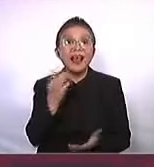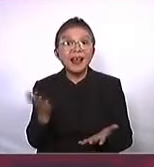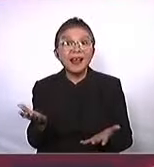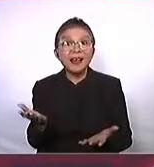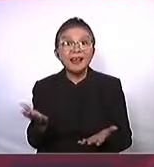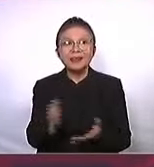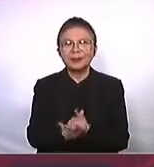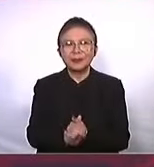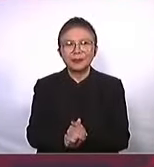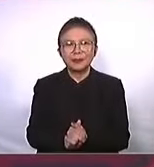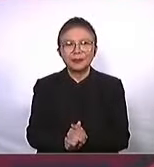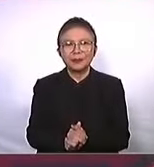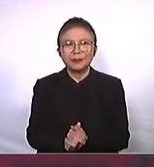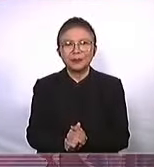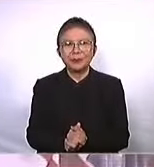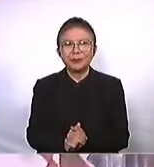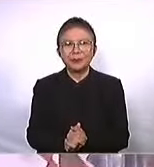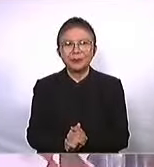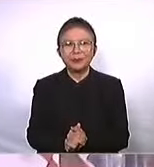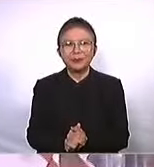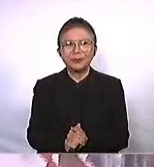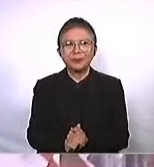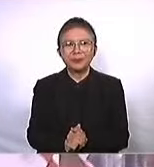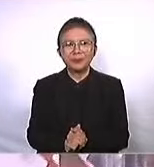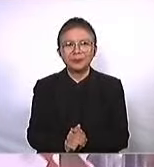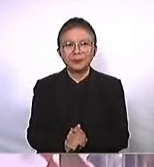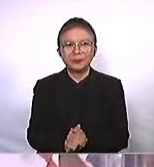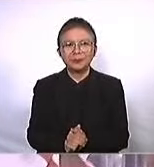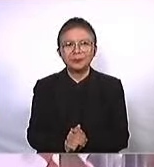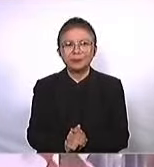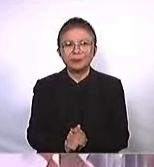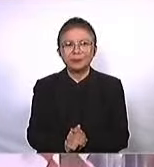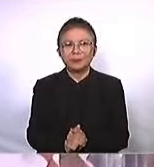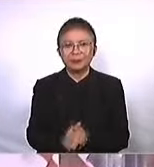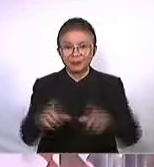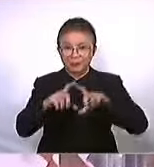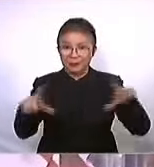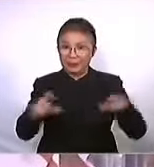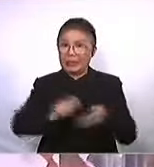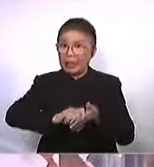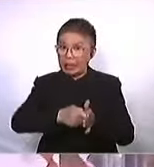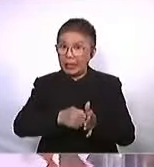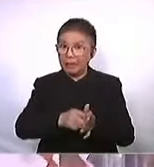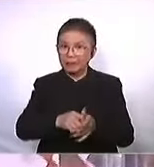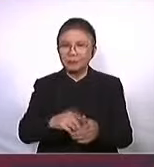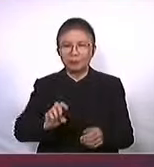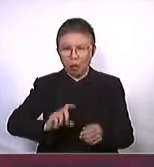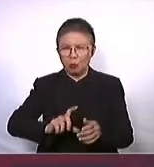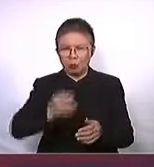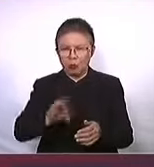Terima kasih. Perdagangan huruf C, Pak Mahfud. Masih tersegel.